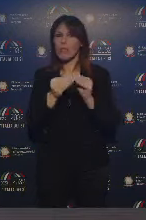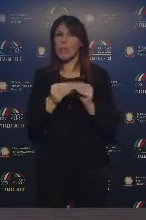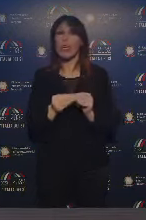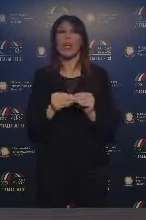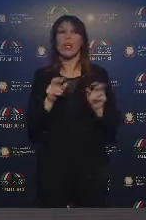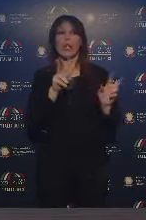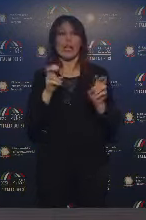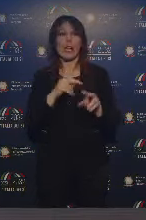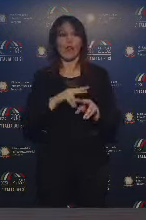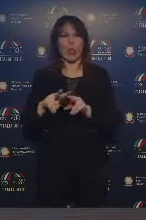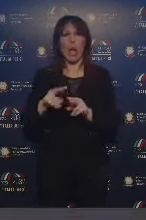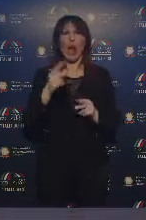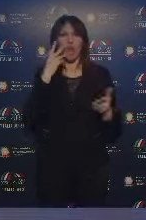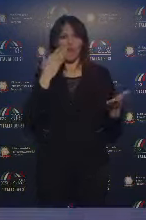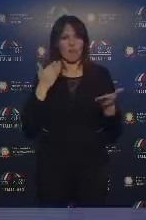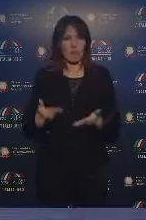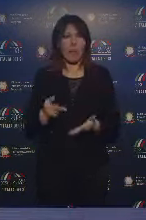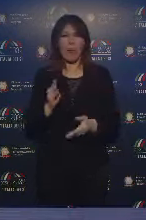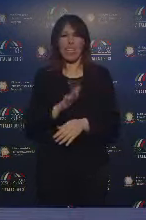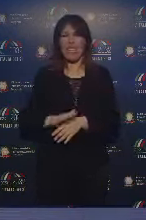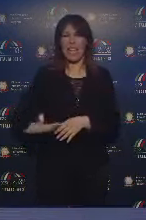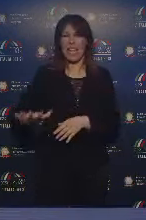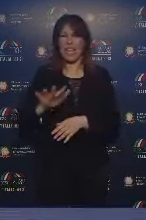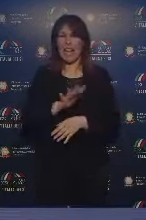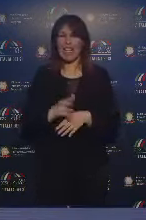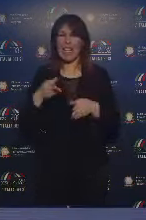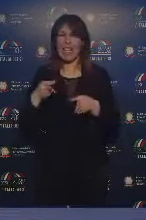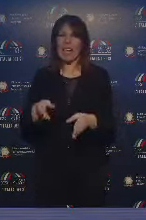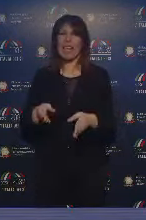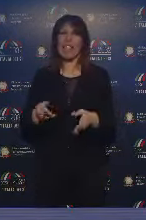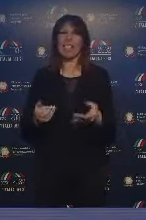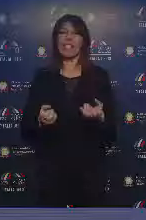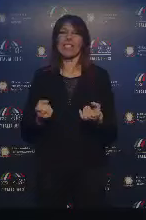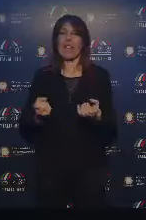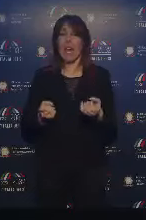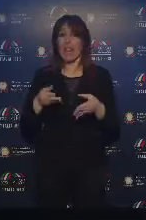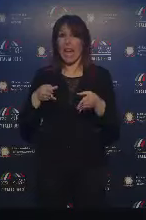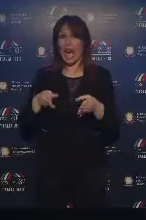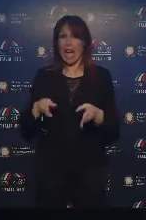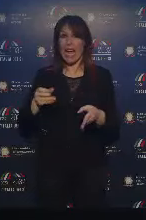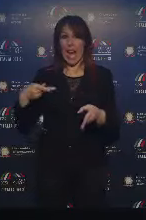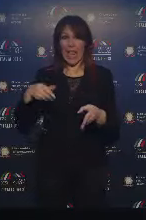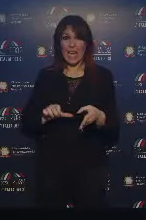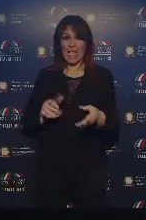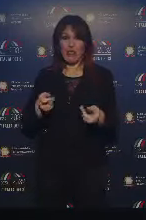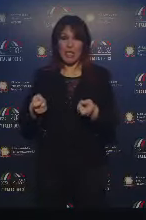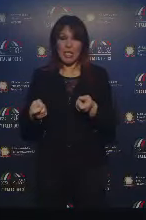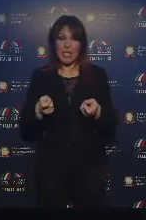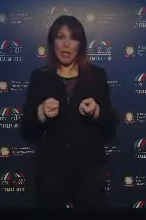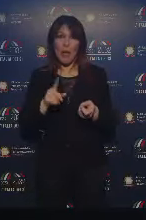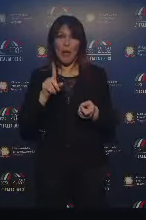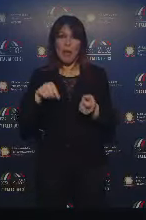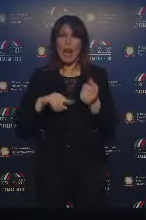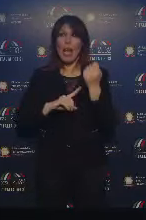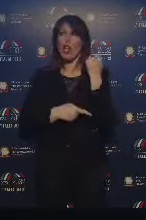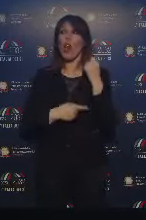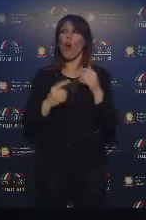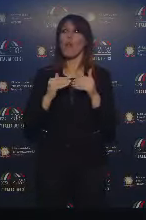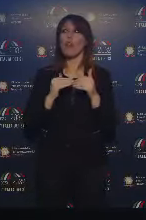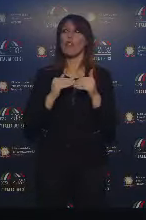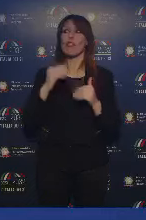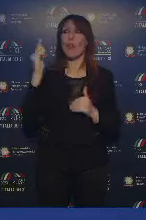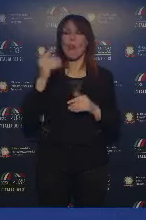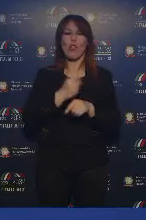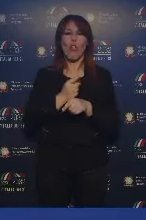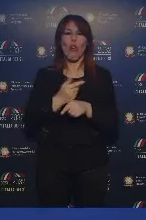veniamo alla Basilicata la rete stradale gestita da Anas è superiore ai 1000 km e a